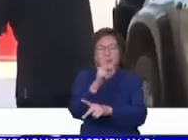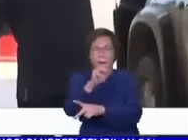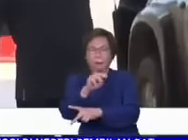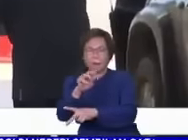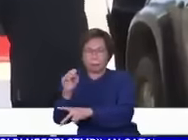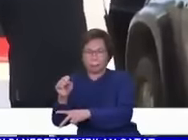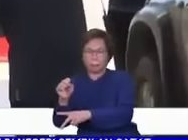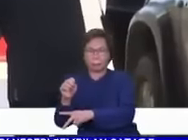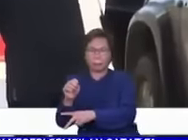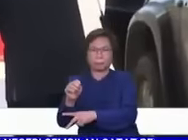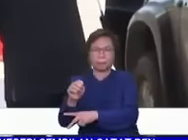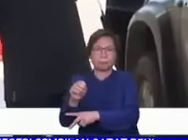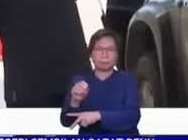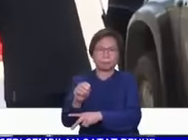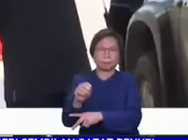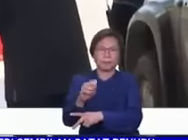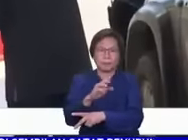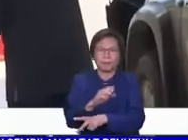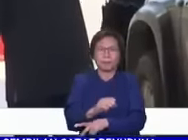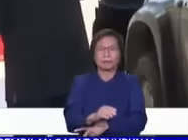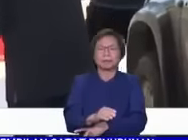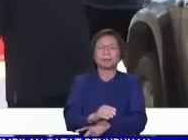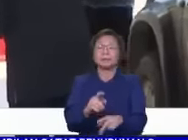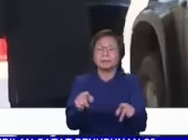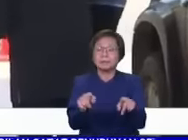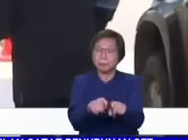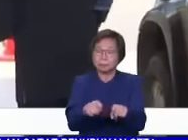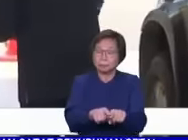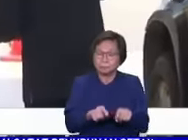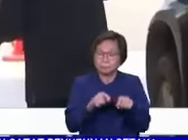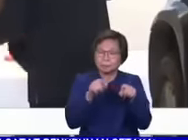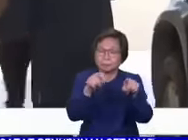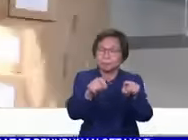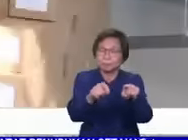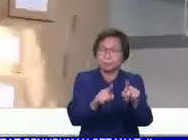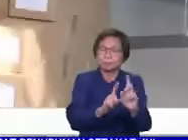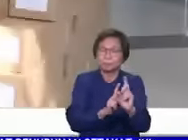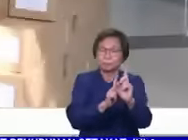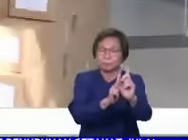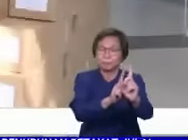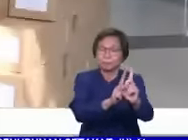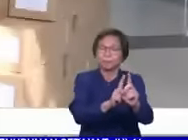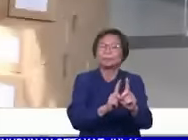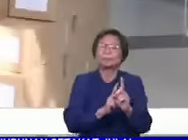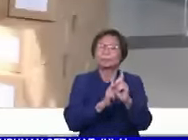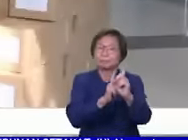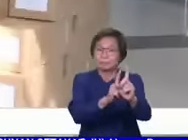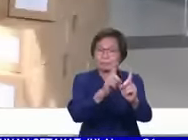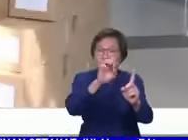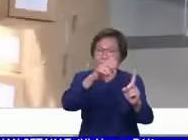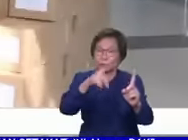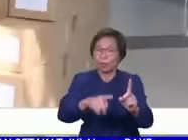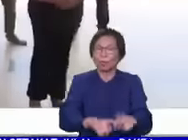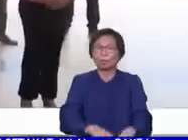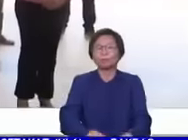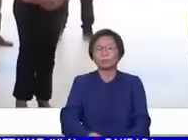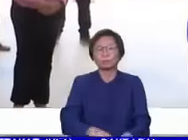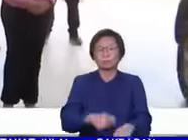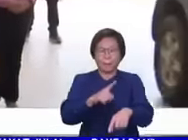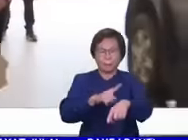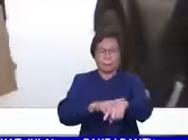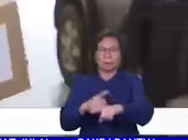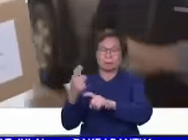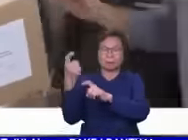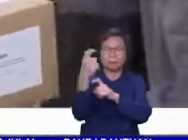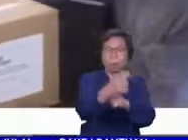dan time dia melensia dan ini hasil rasa dengan pematuhan prosedur operasi standar sepanjang agihan bakul makanan